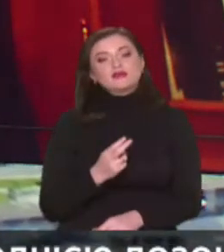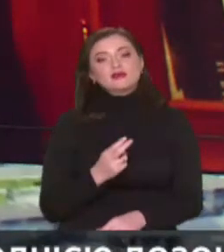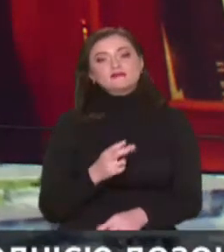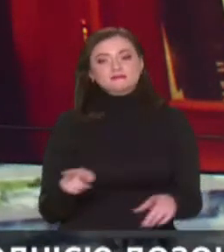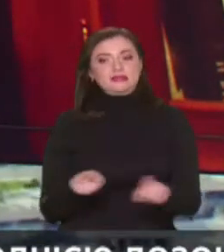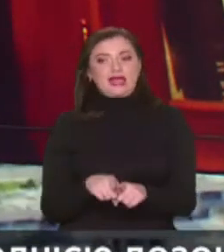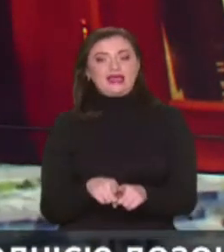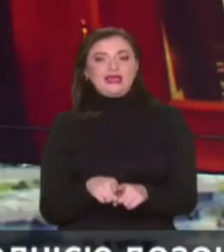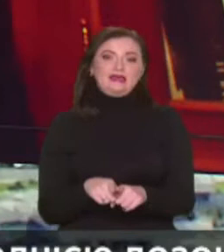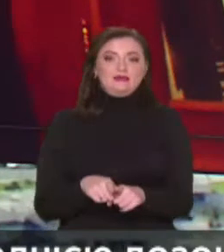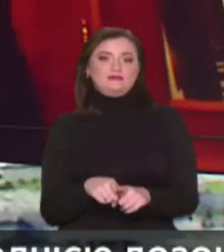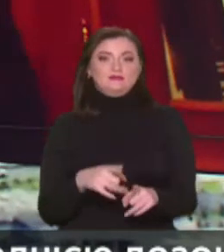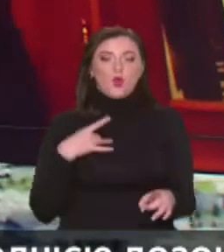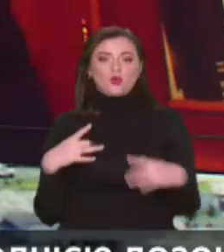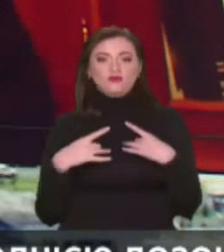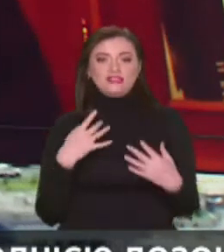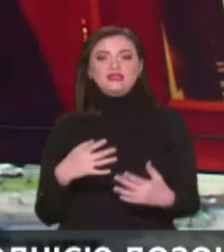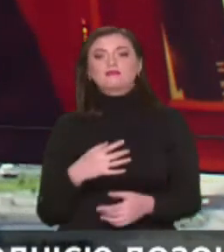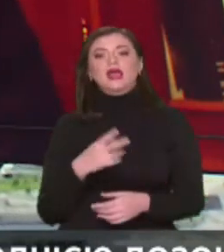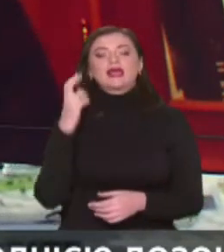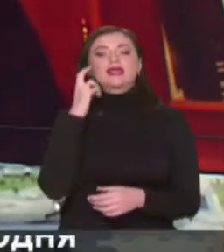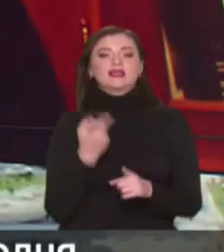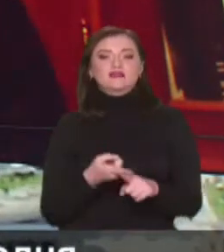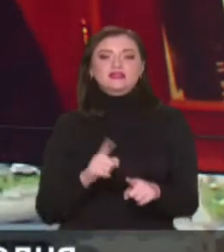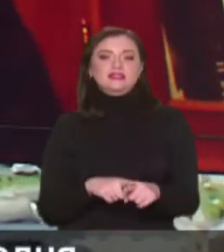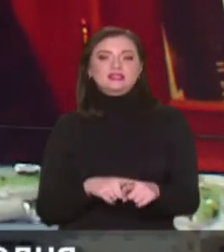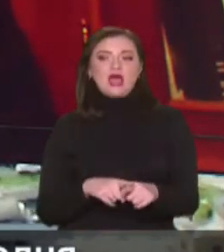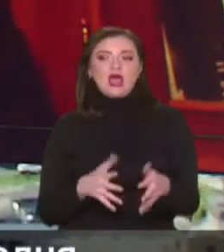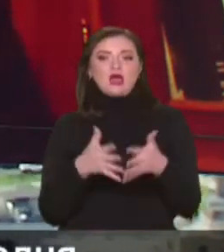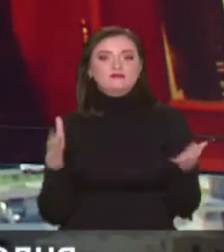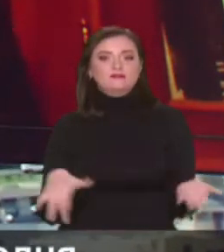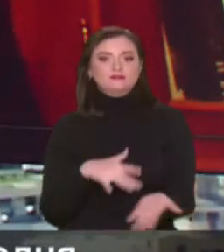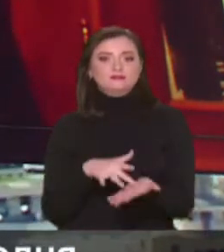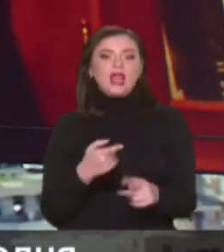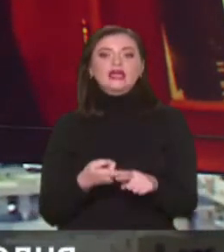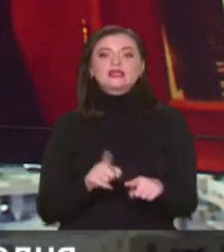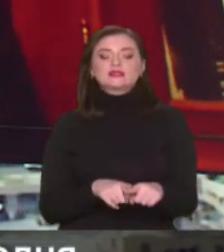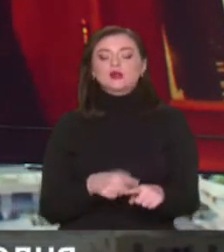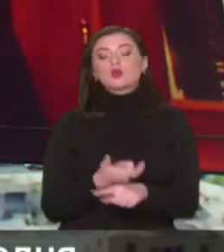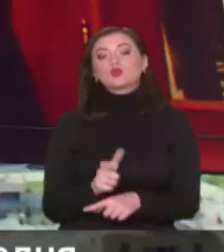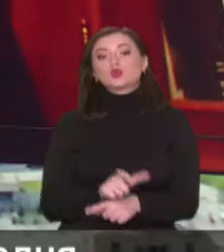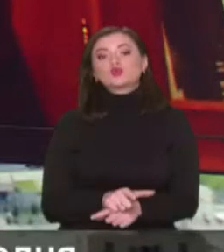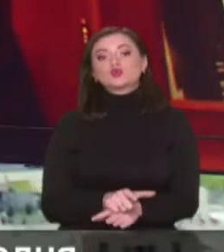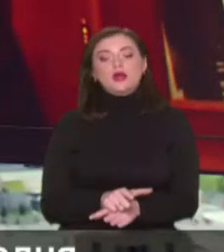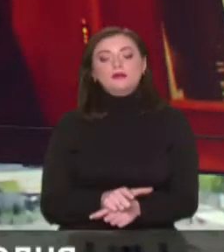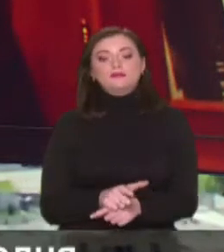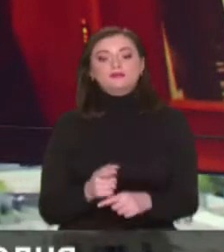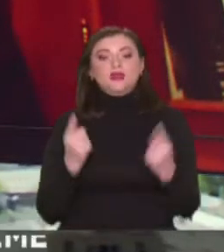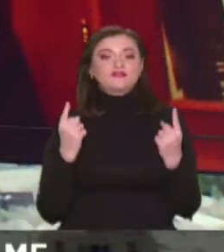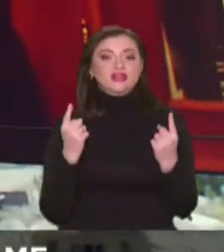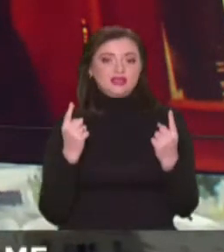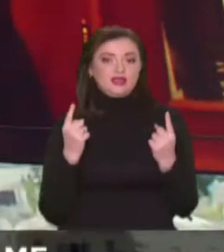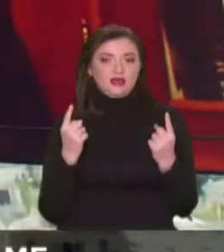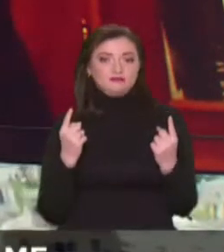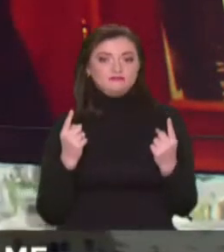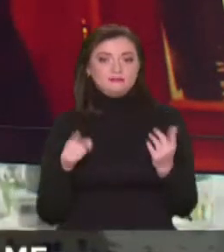такі? Тому що Київ – це мегаполіс, і це дуже велике місто,